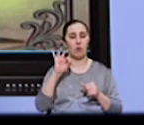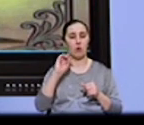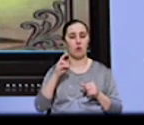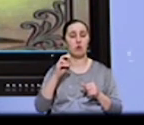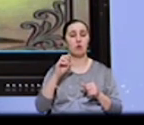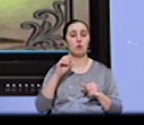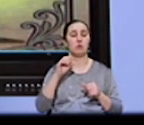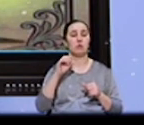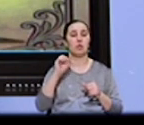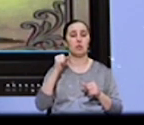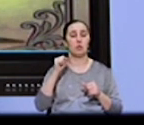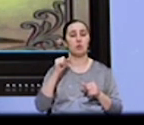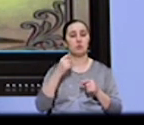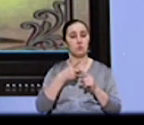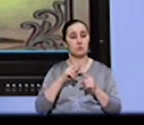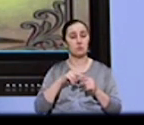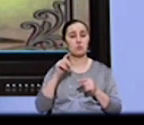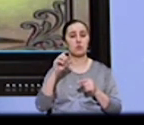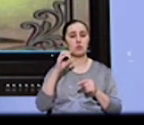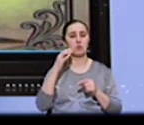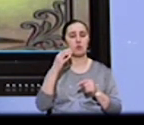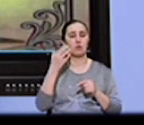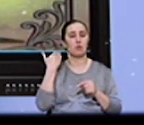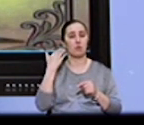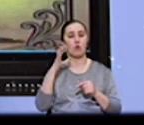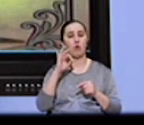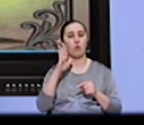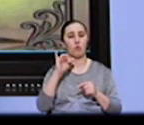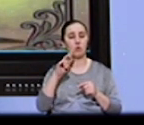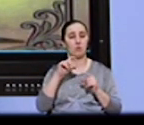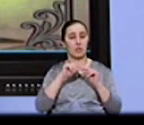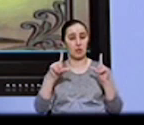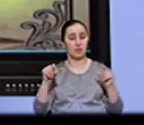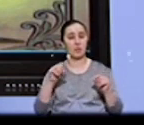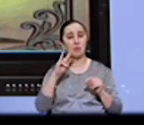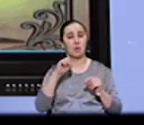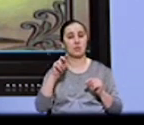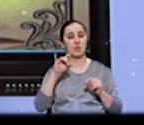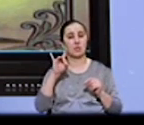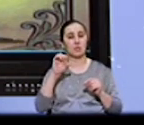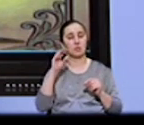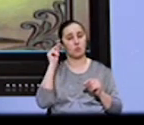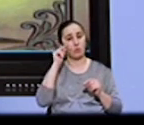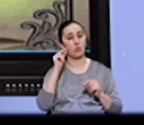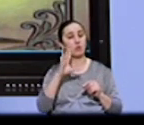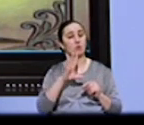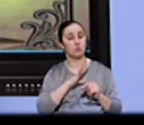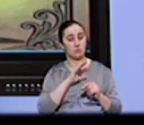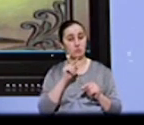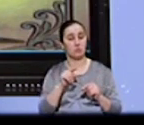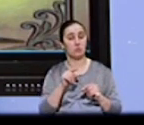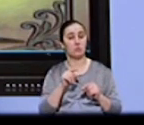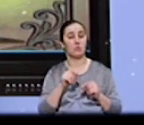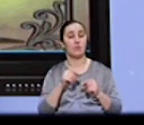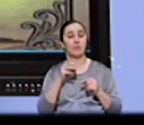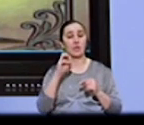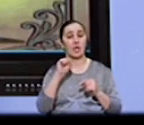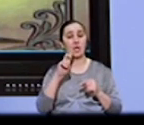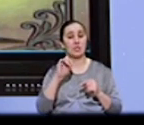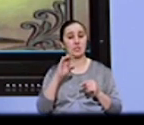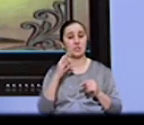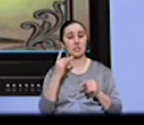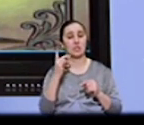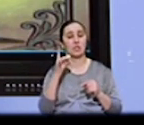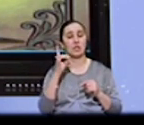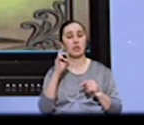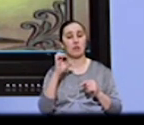ham. Avval ovul maktabida, so'ng madrasada tahsil ko'rgan. Alisher